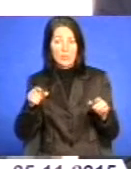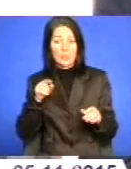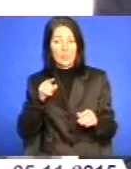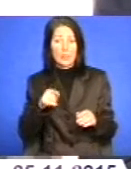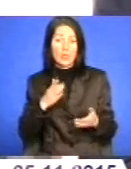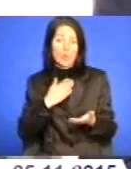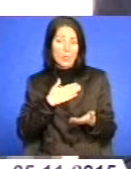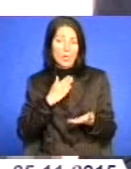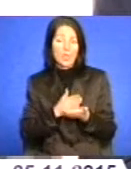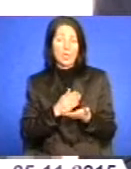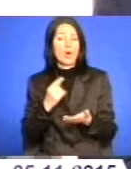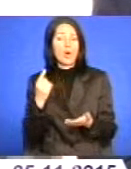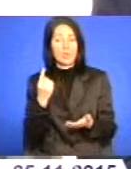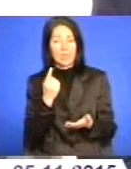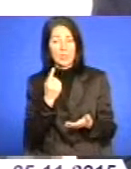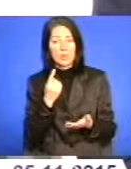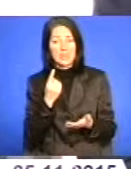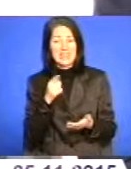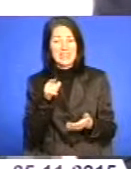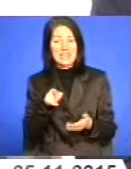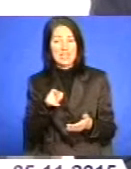є